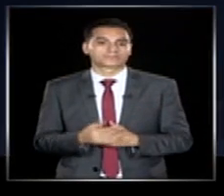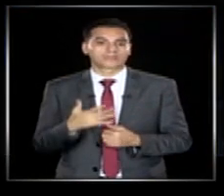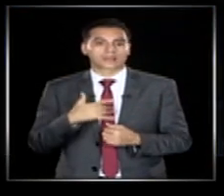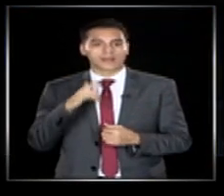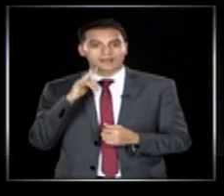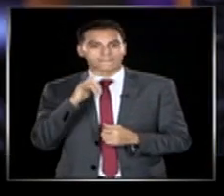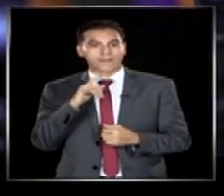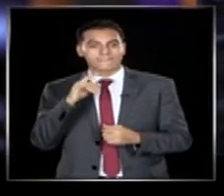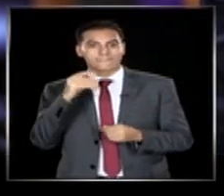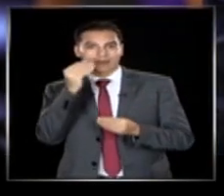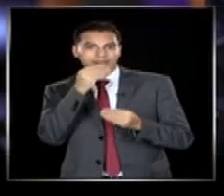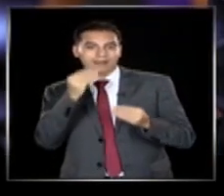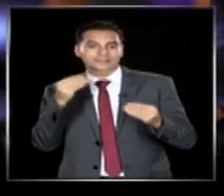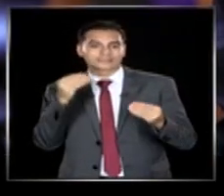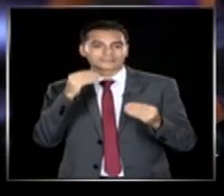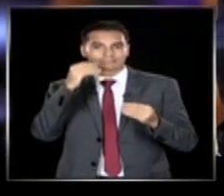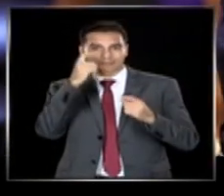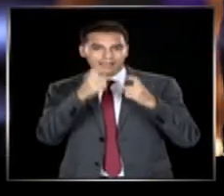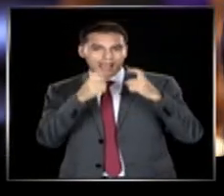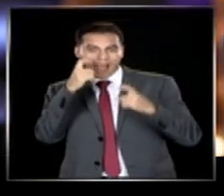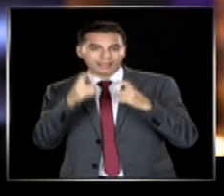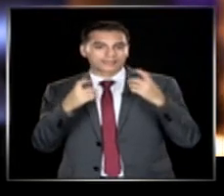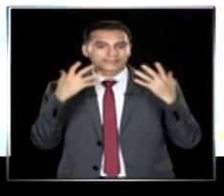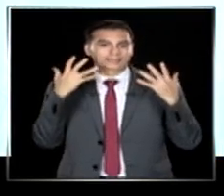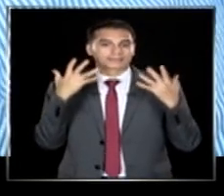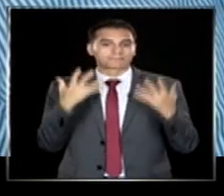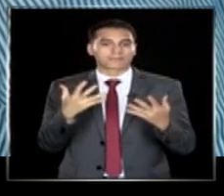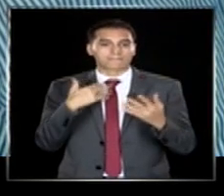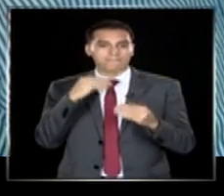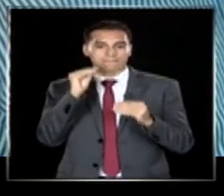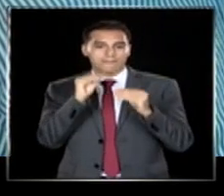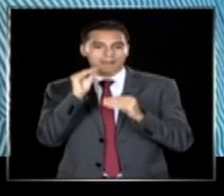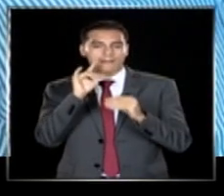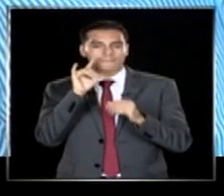أنا بحب النحت جدا عشان كده دخلت درست.